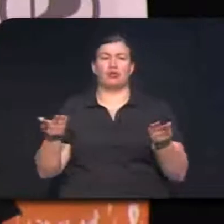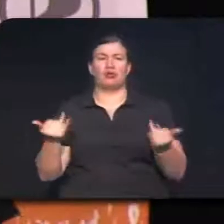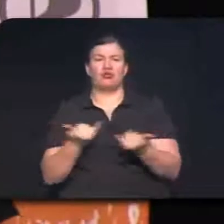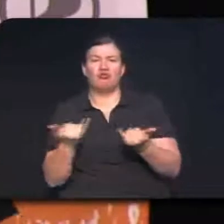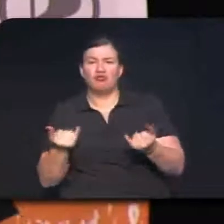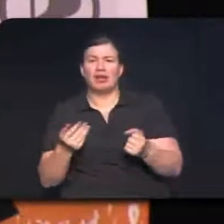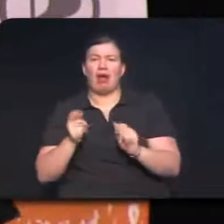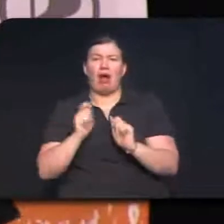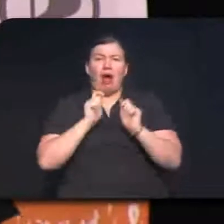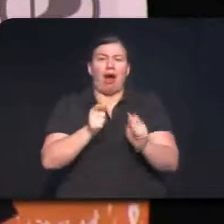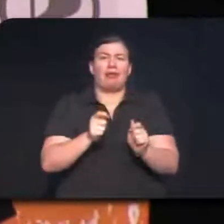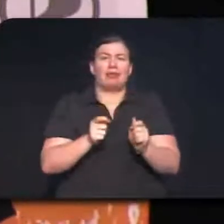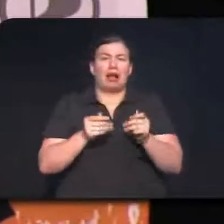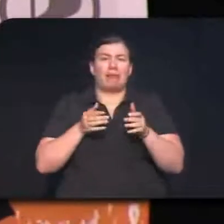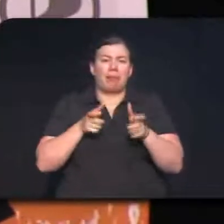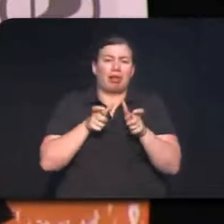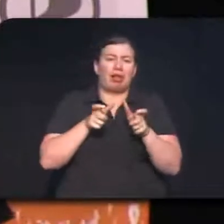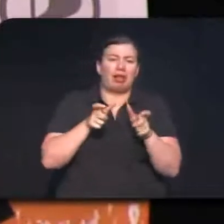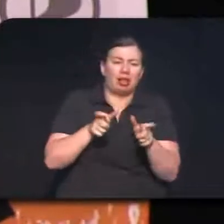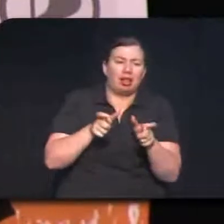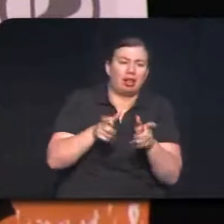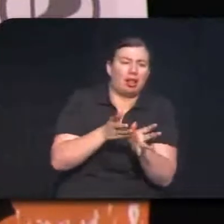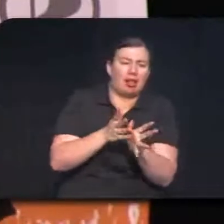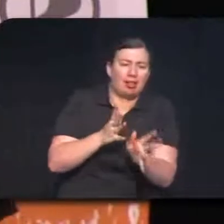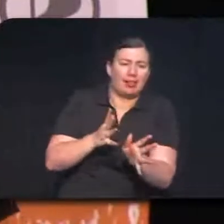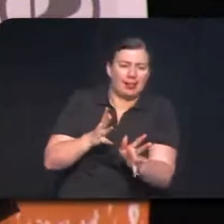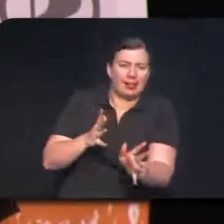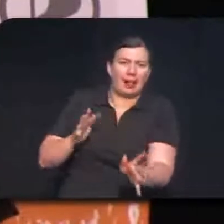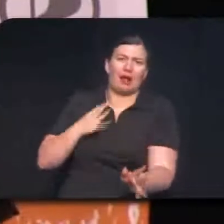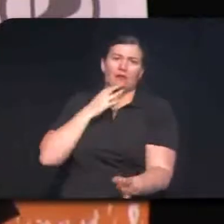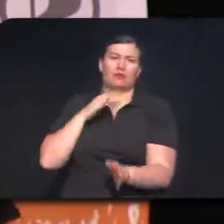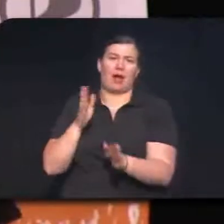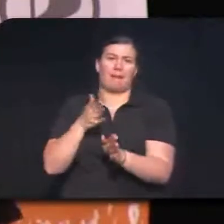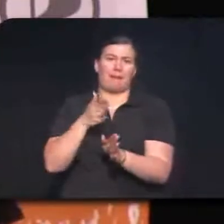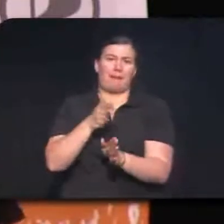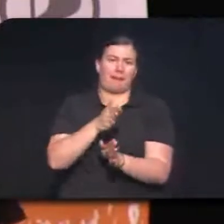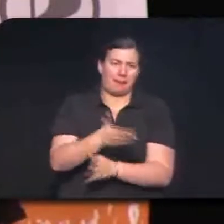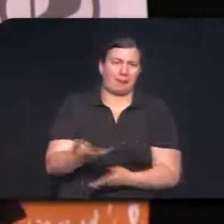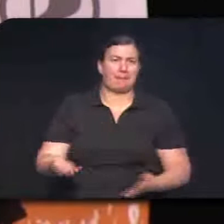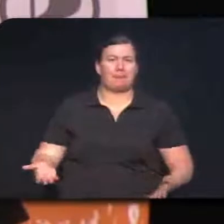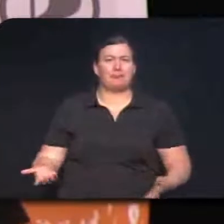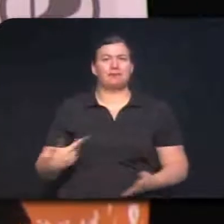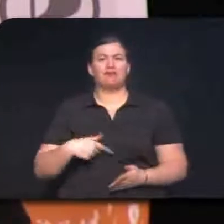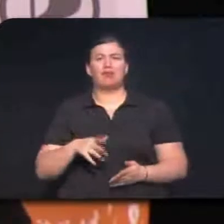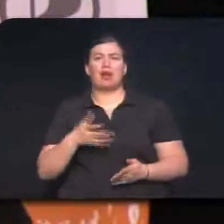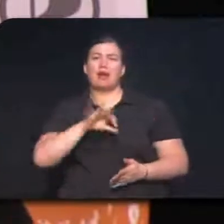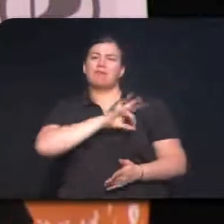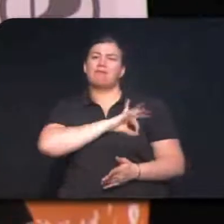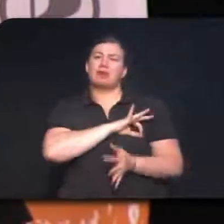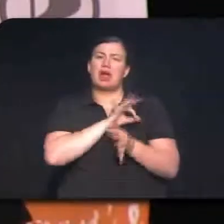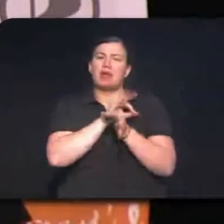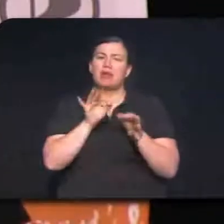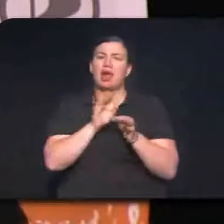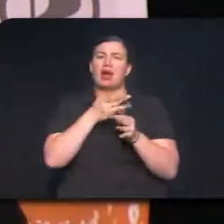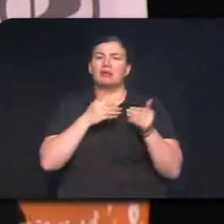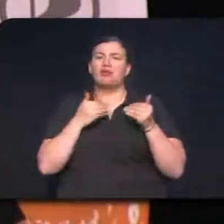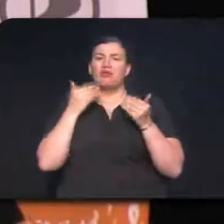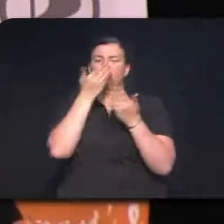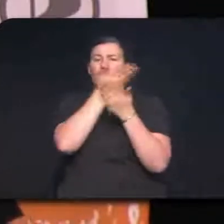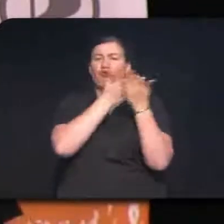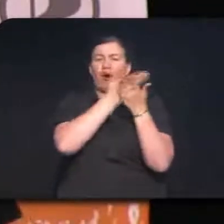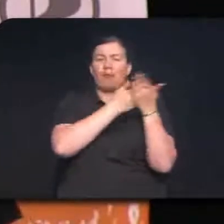abzuarbeiten wir haben uns äh wir haben uns einen Parteitag als Vorbild genommen ich nenne es mal das vergleichsprinzip